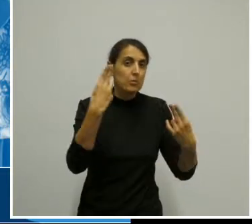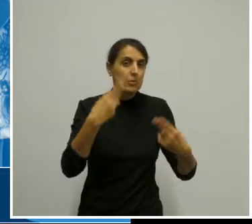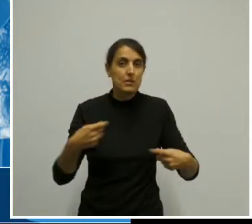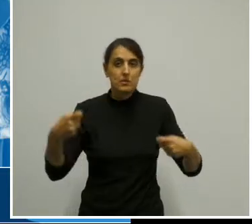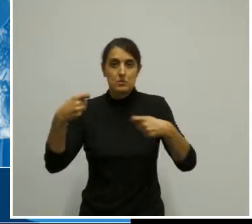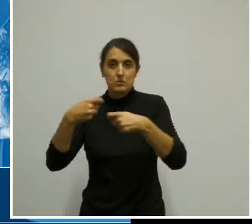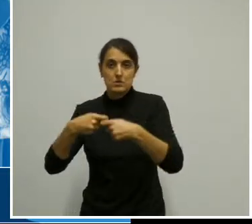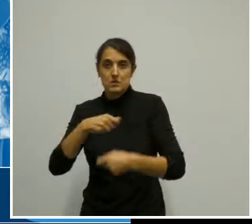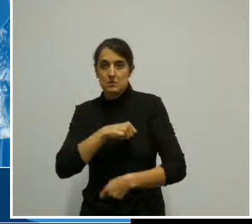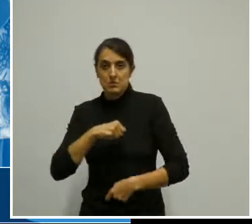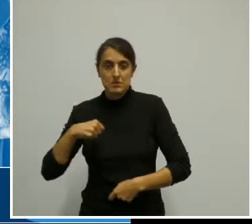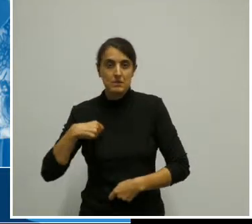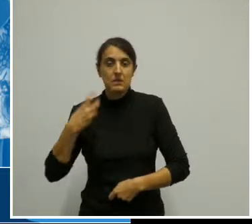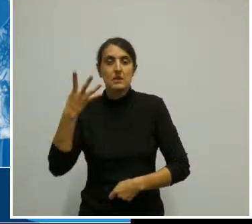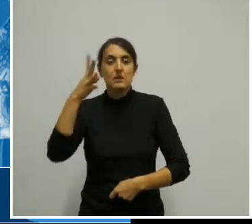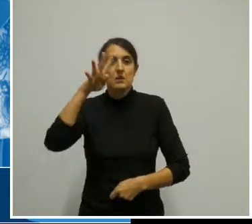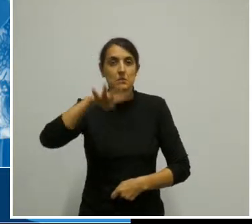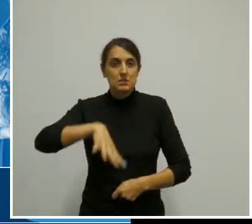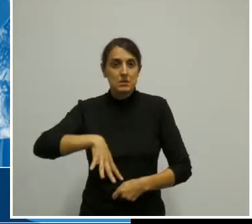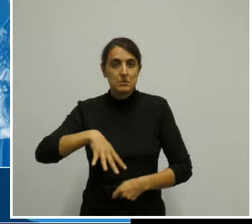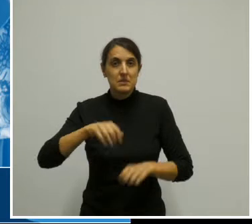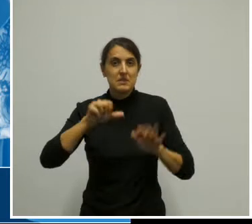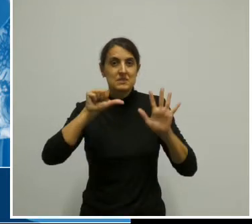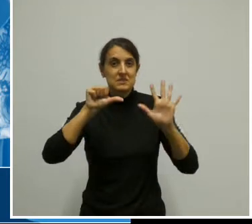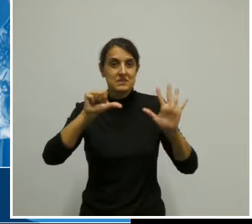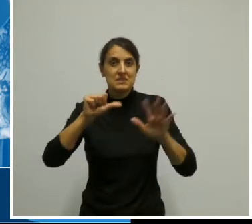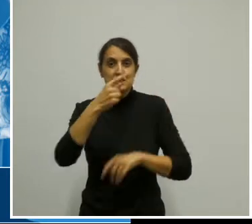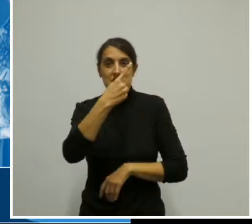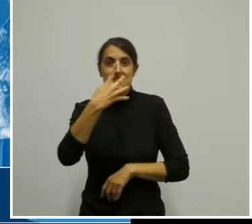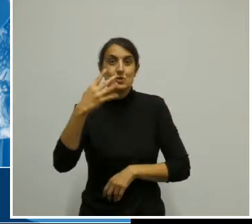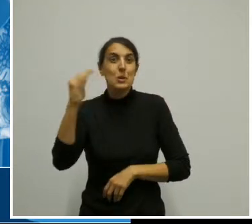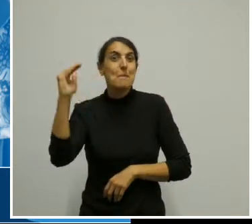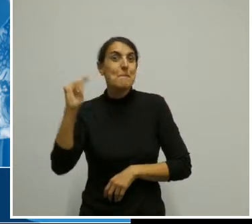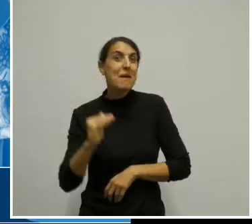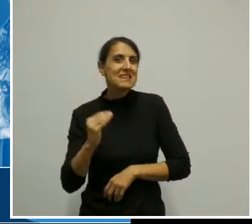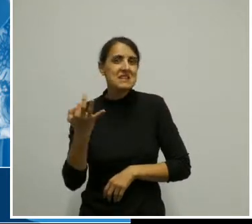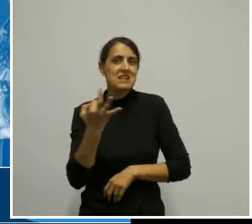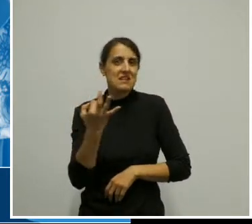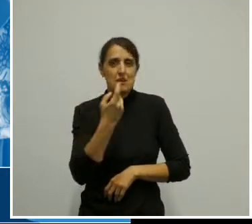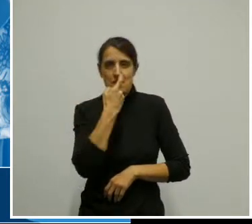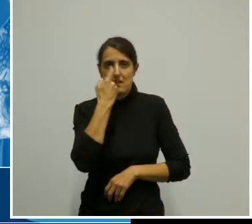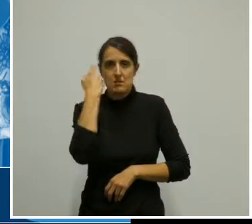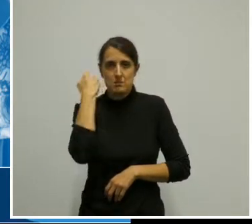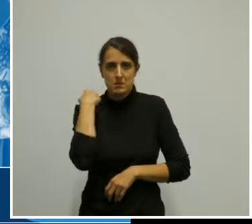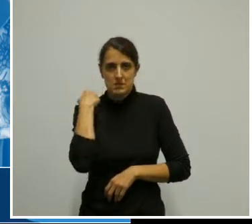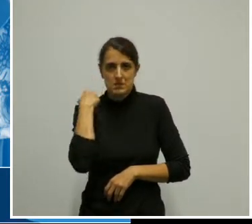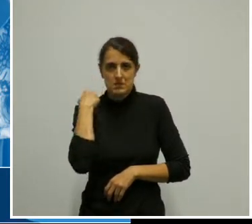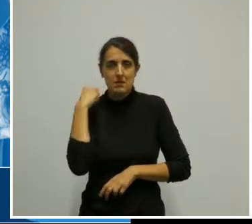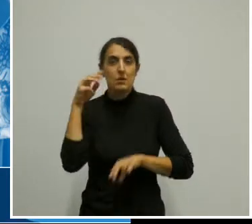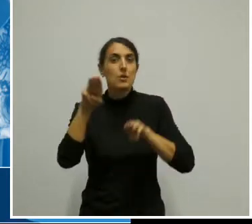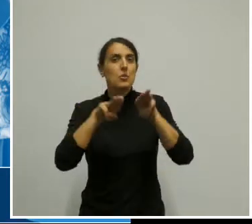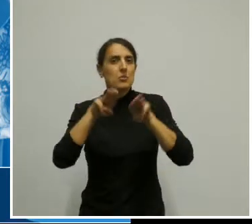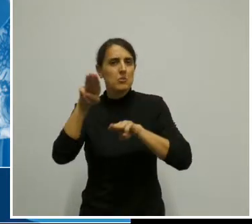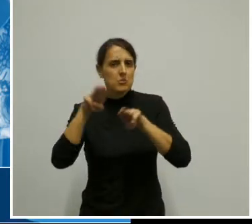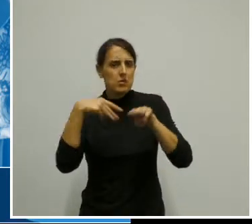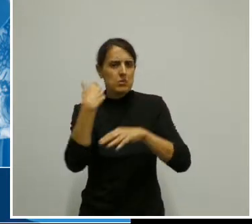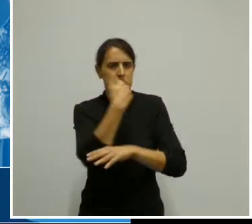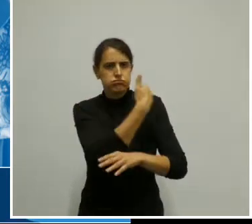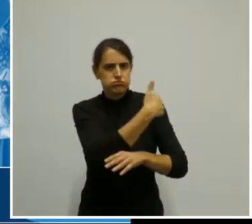hi ha 4.614 menys que el curs passat. El Power el passaré, vull dir que si